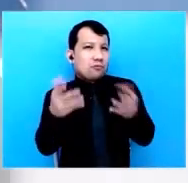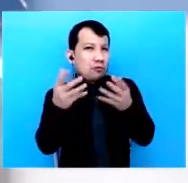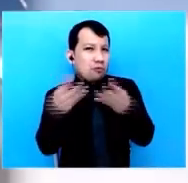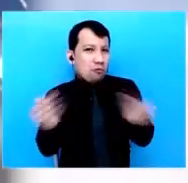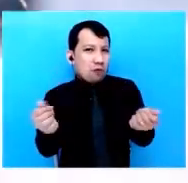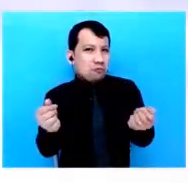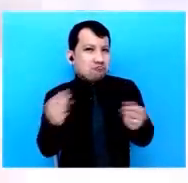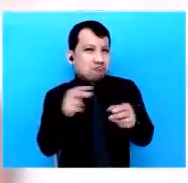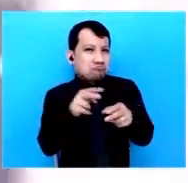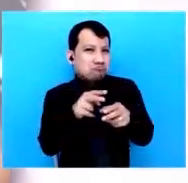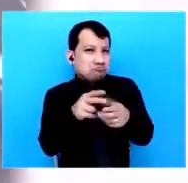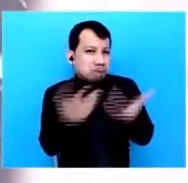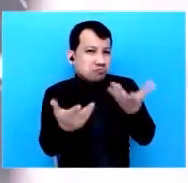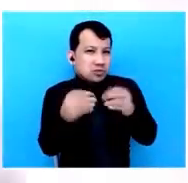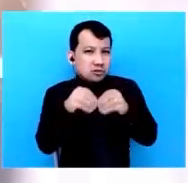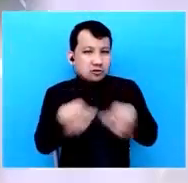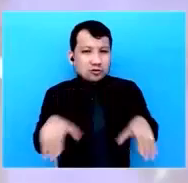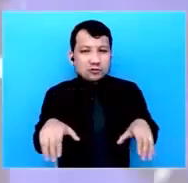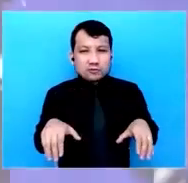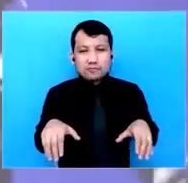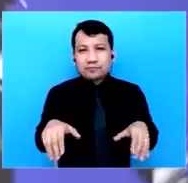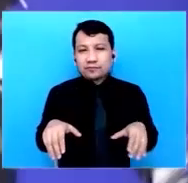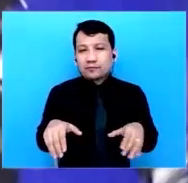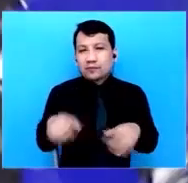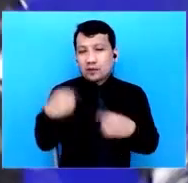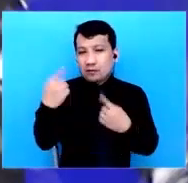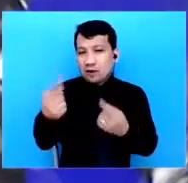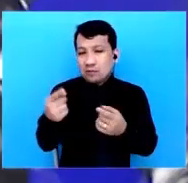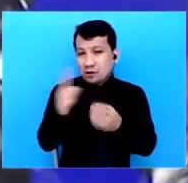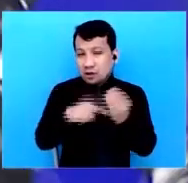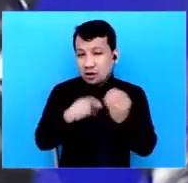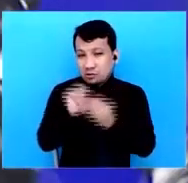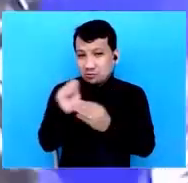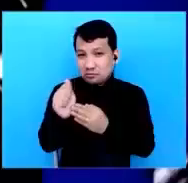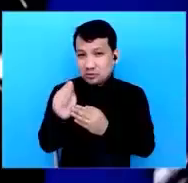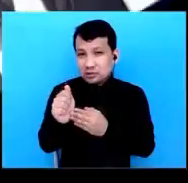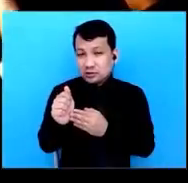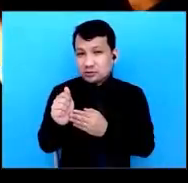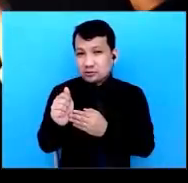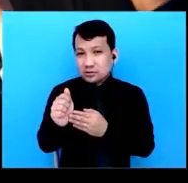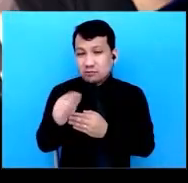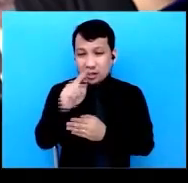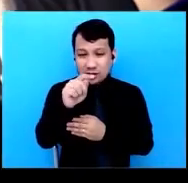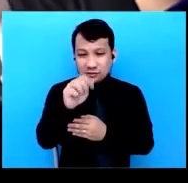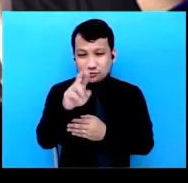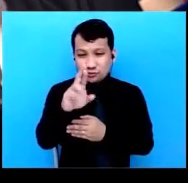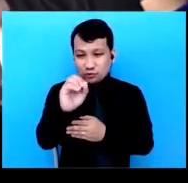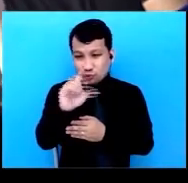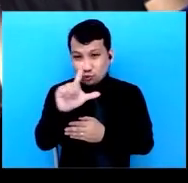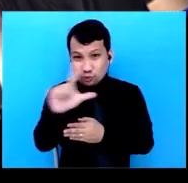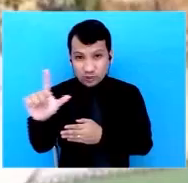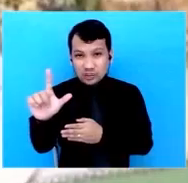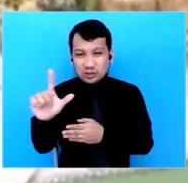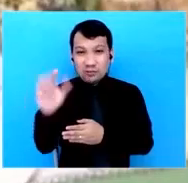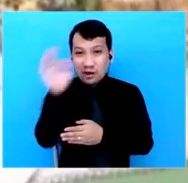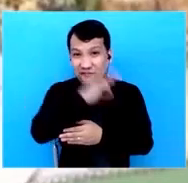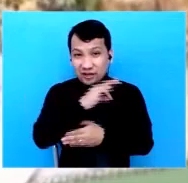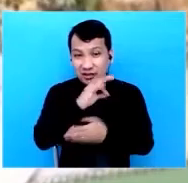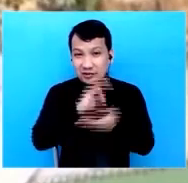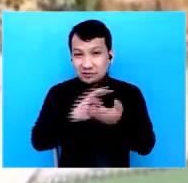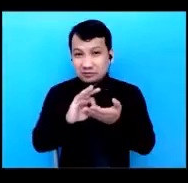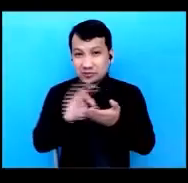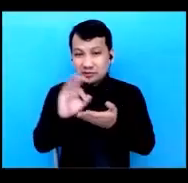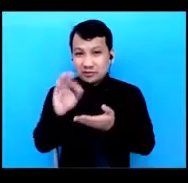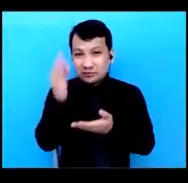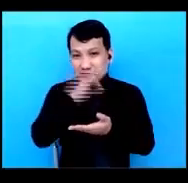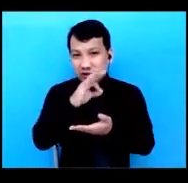ang disinformation at lalong-lalo na ang mga trolls? So kung Facebook ay magpapalit ng pangalan, ano kaya